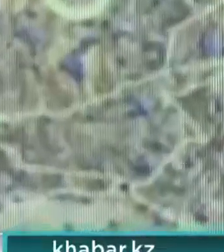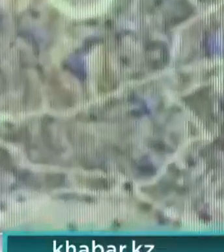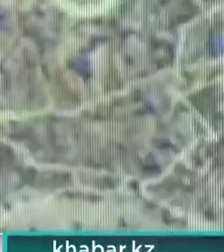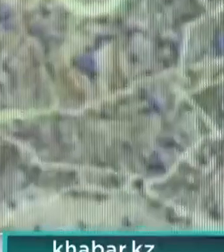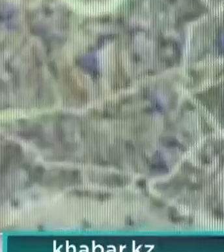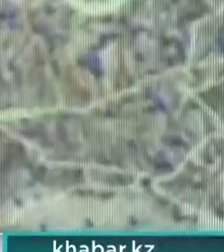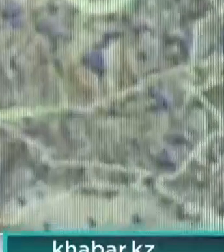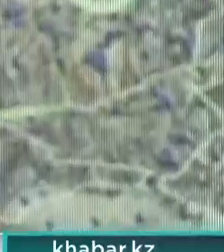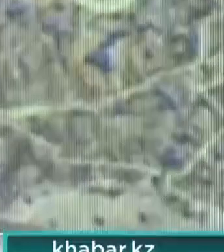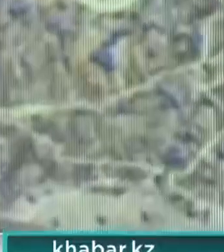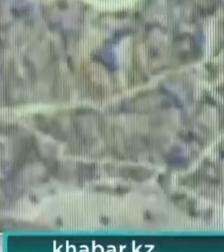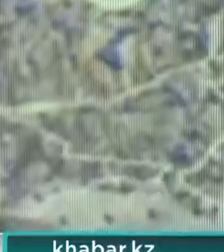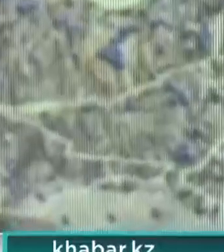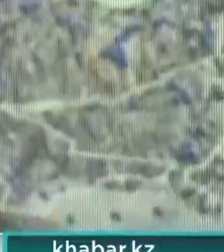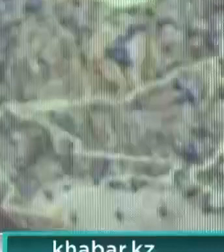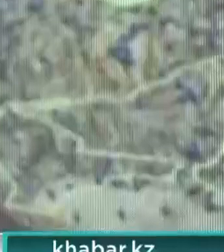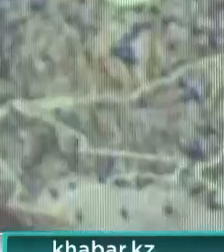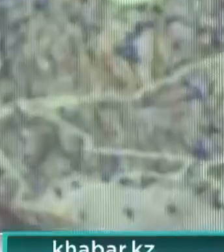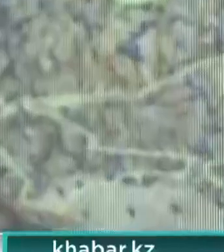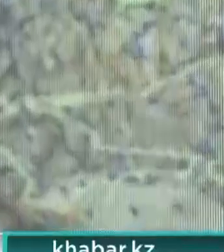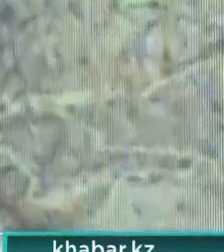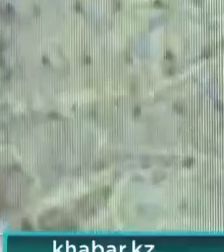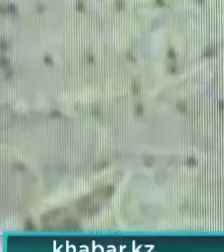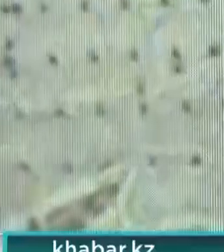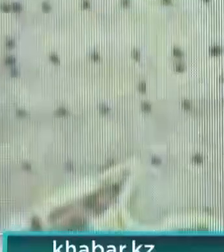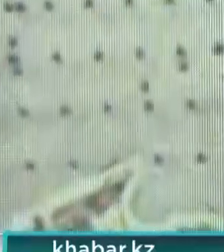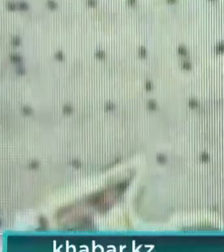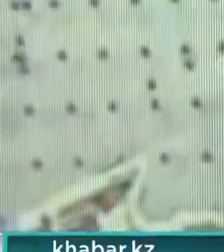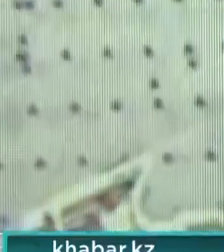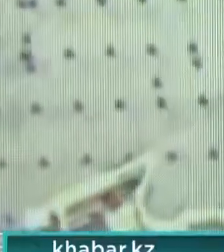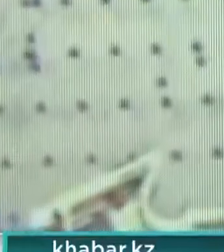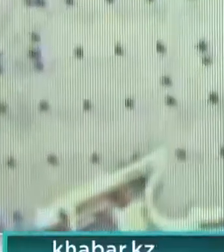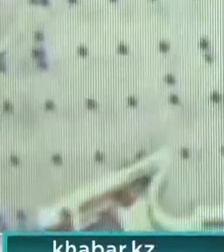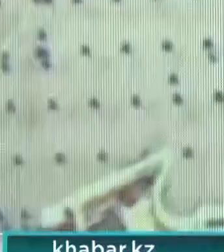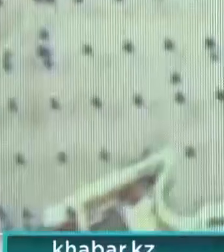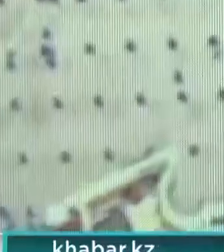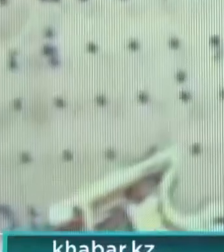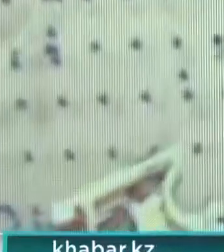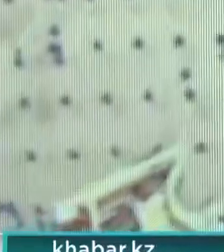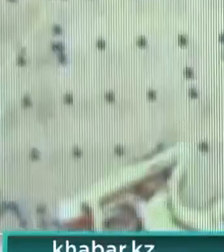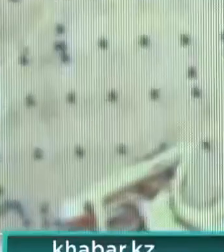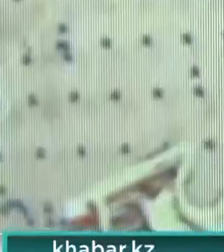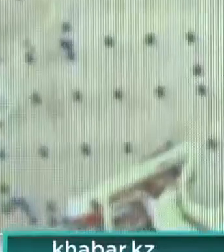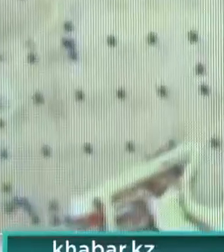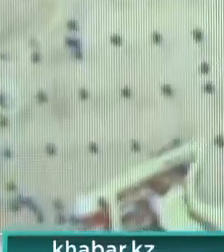казахстанского зерна, которое проходит через эти пункты пропуска, обсудим вместе с экспертами в ток-шоу «Итоги».